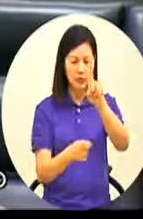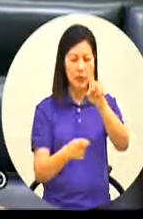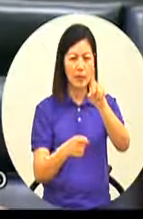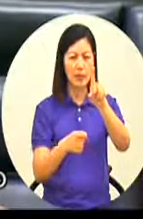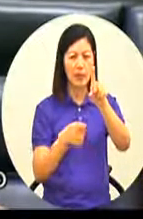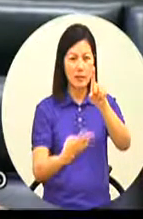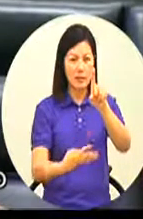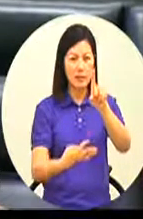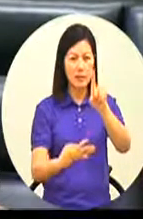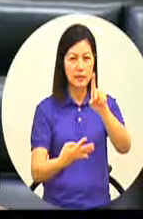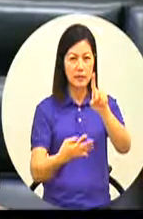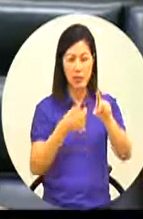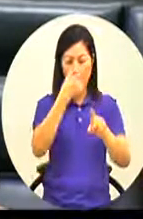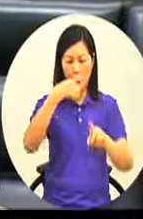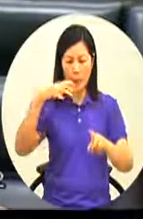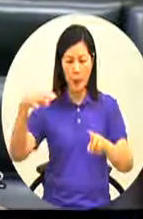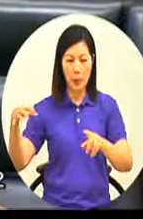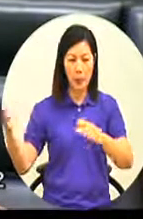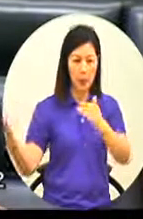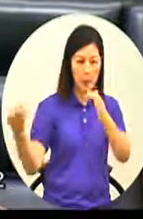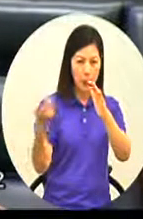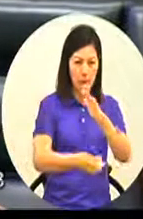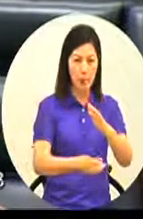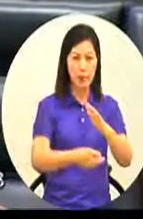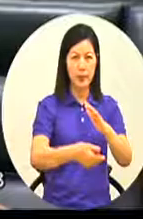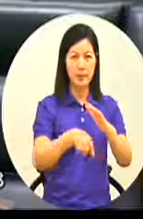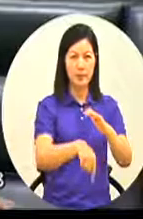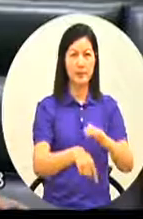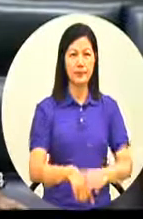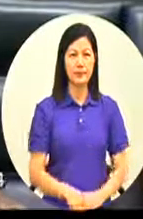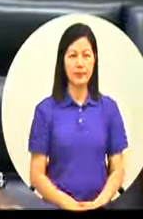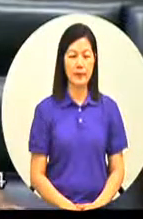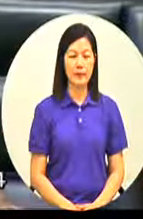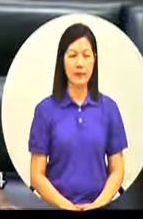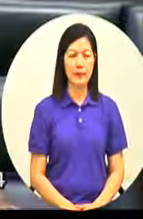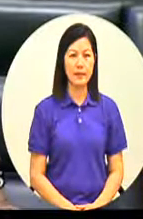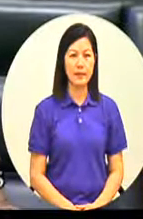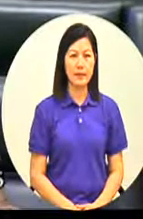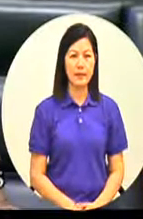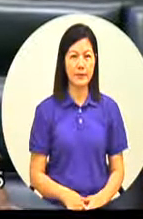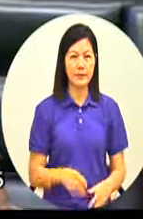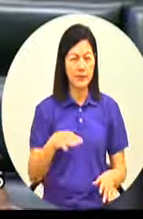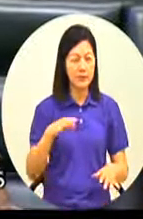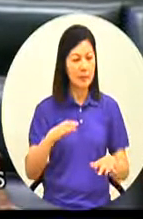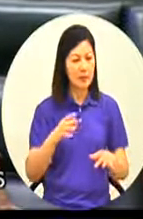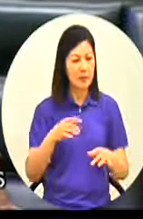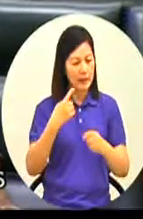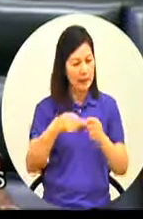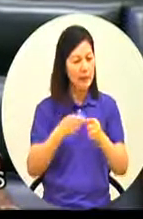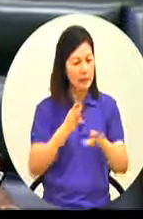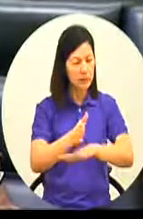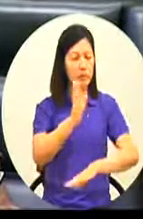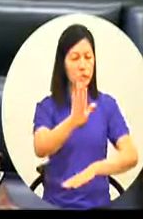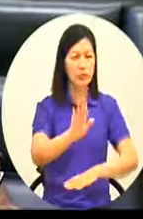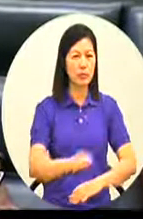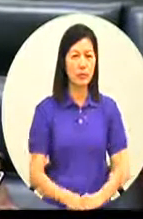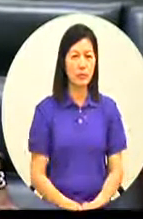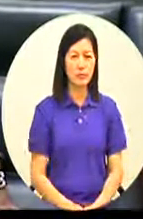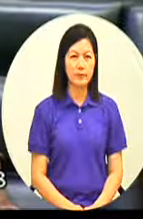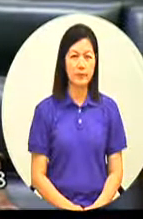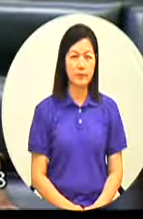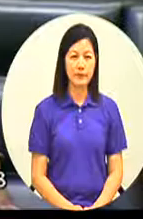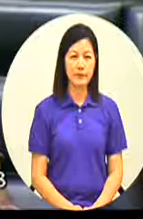凤山，但是十一月初四到今仔日嘛，应该拄啊超过一年以上嘛，吼。超过一年以